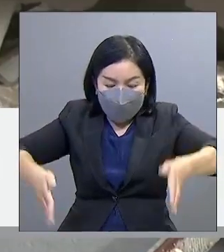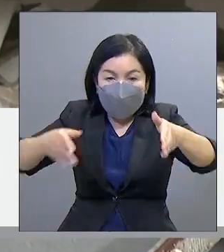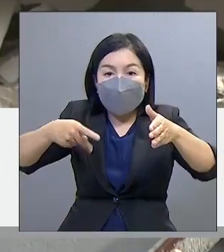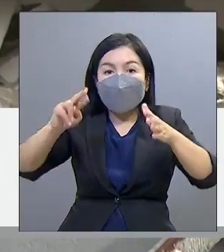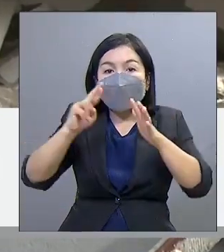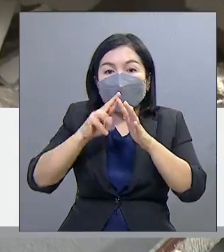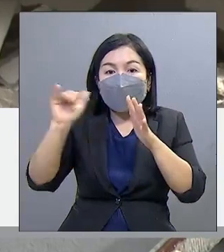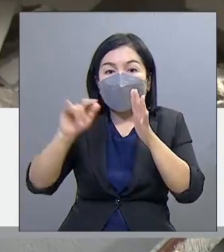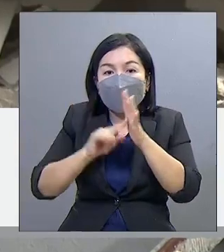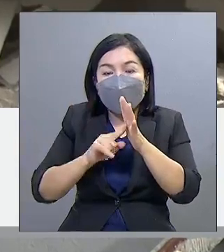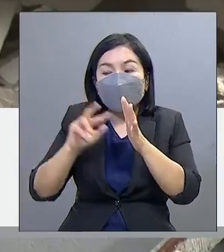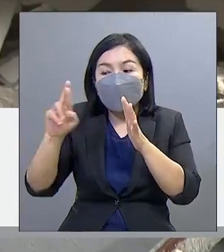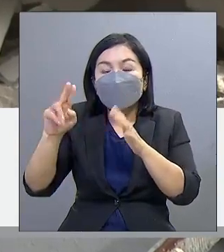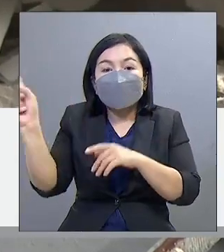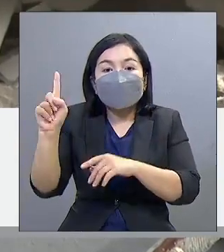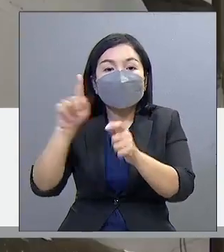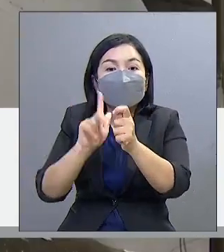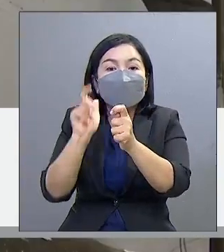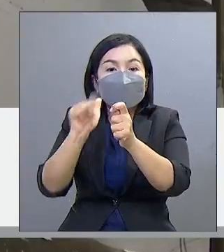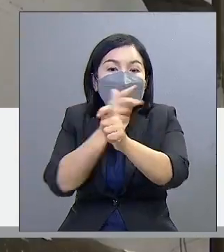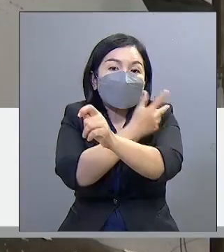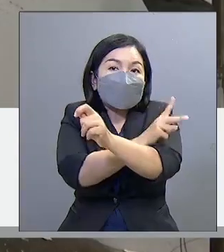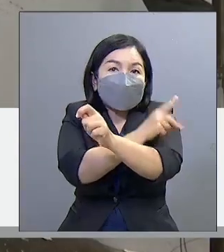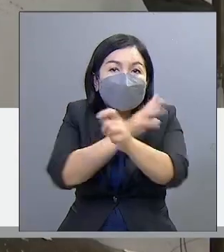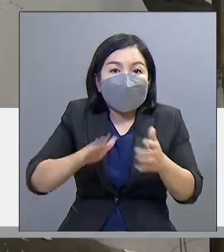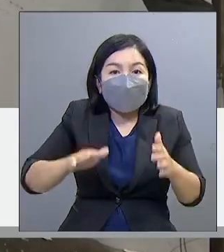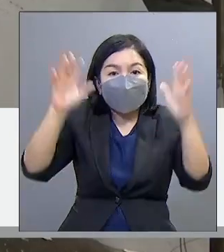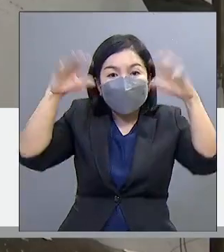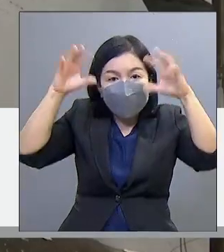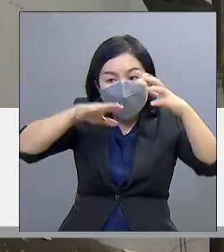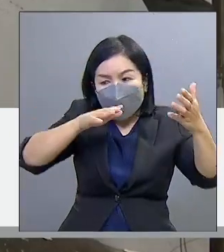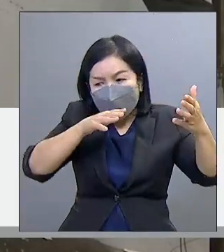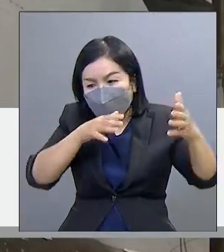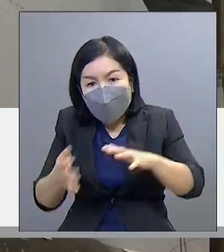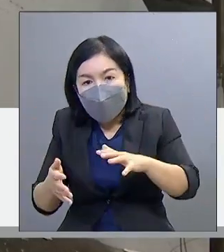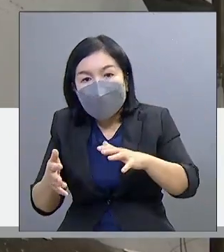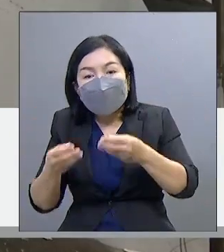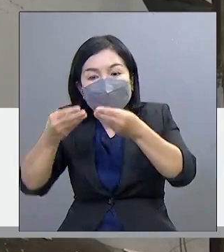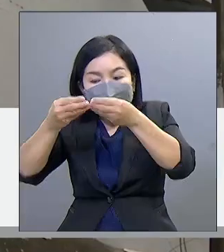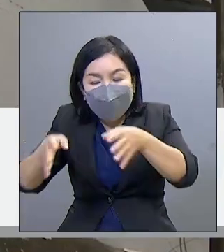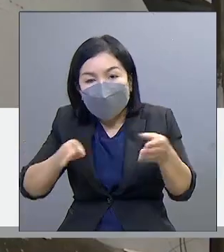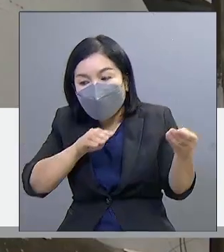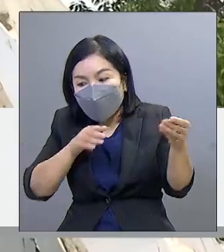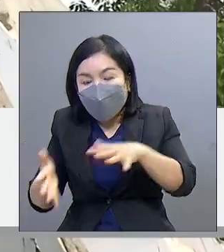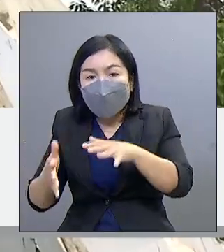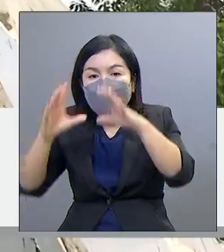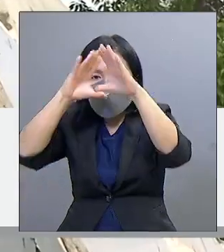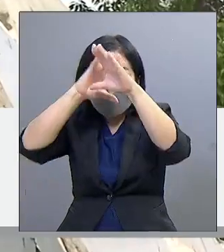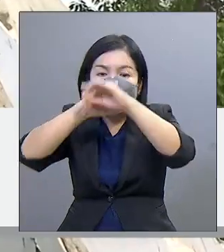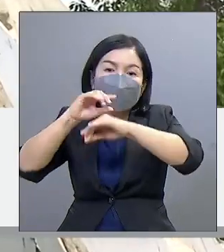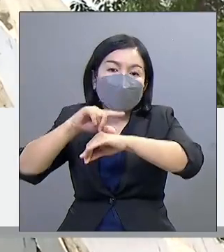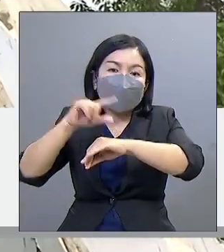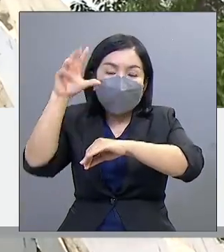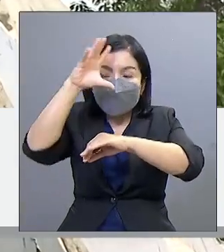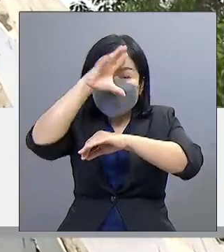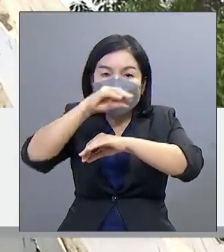าวราชตำบลตลาดใหญ่อำเภอเมืองภูเก็ตที่ทรุดตัวนะคะหลังจากมีรอยแตกร้าวก่อนจะยุบตัวพังลงมาตั้งแต่กลางดึกที่ผ่านมา